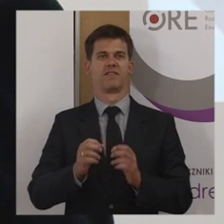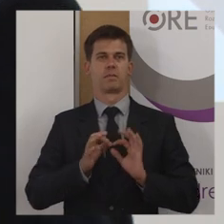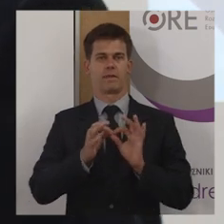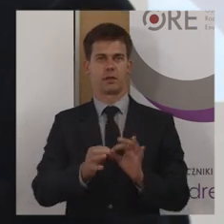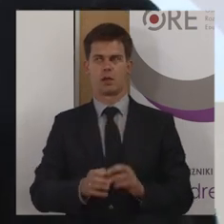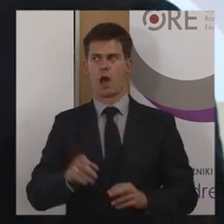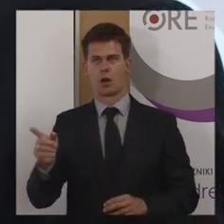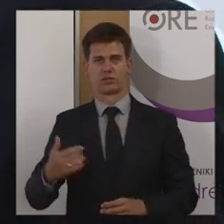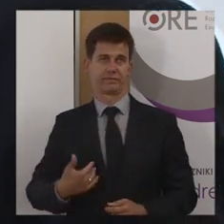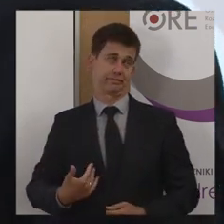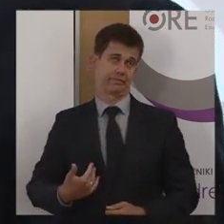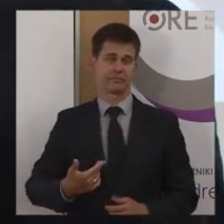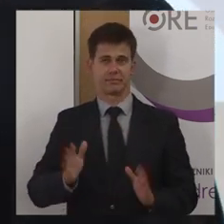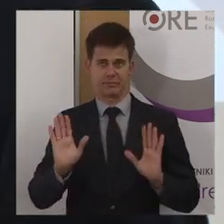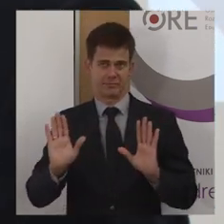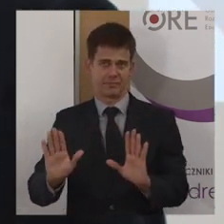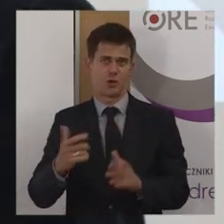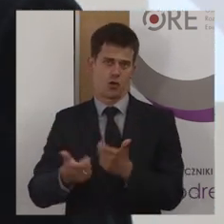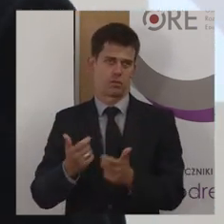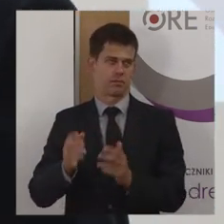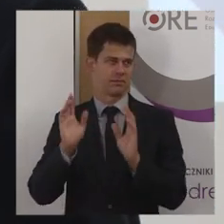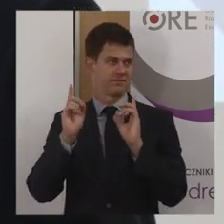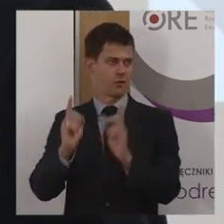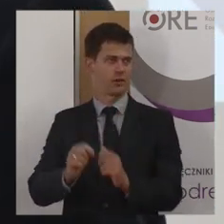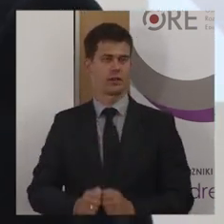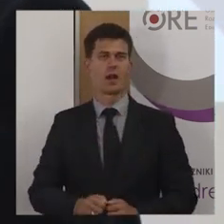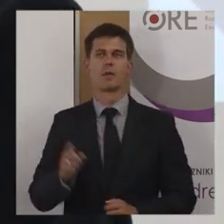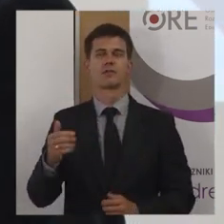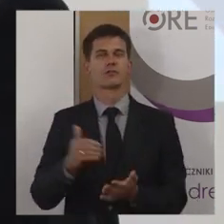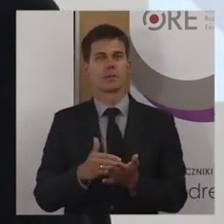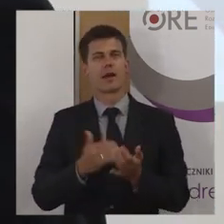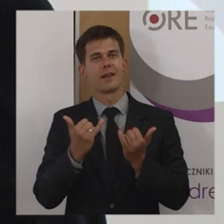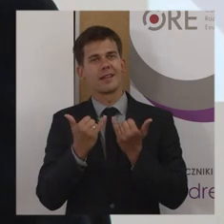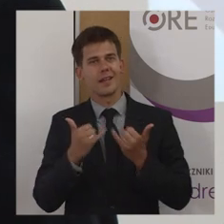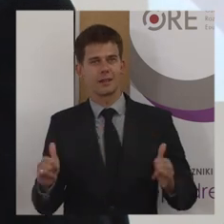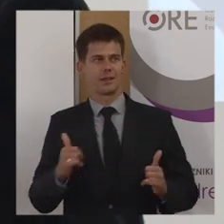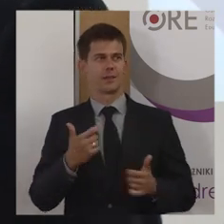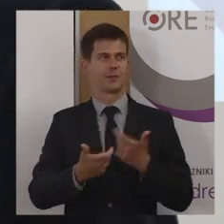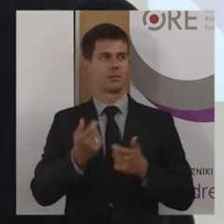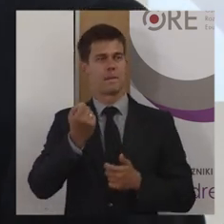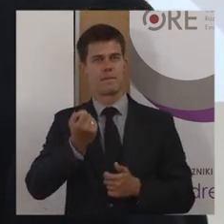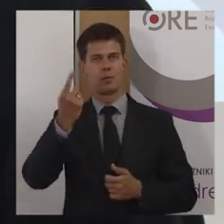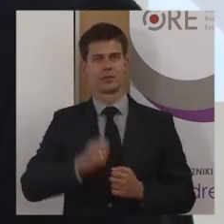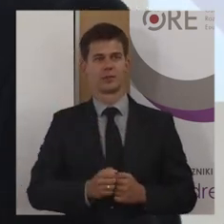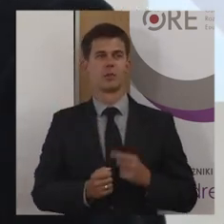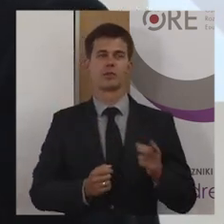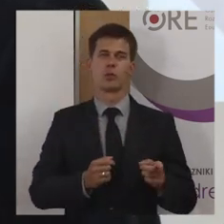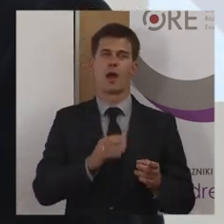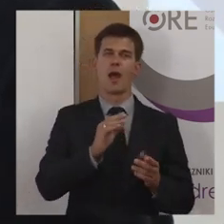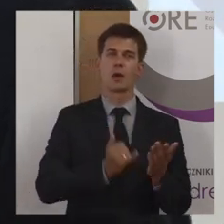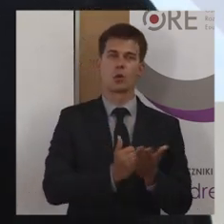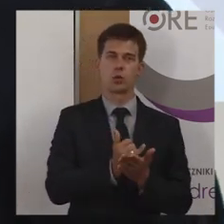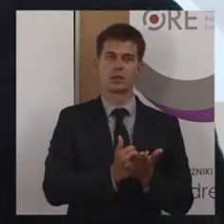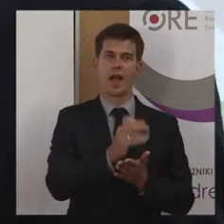zupełnie inaczej, trzeba poszukać innego narzędzia. Tam trzeba poszukać innego narzędzia do robienia kursów e-learningowych, a tu trzeba poszukać być może innego